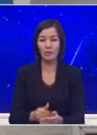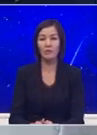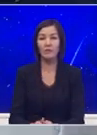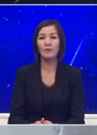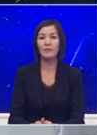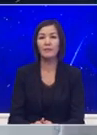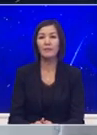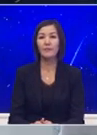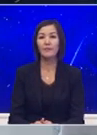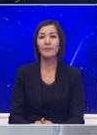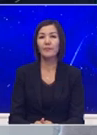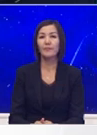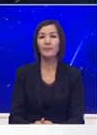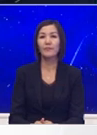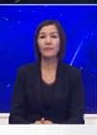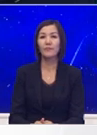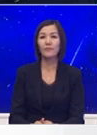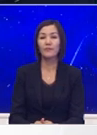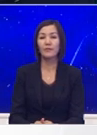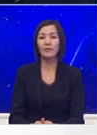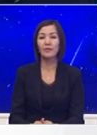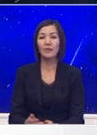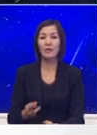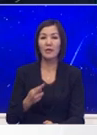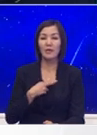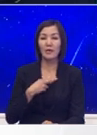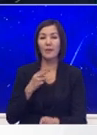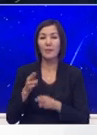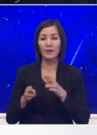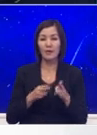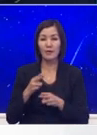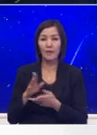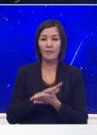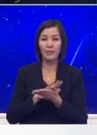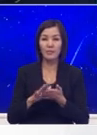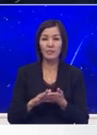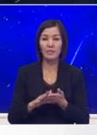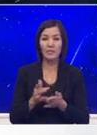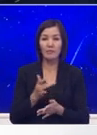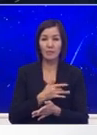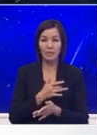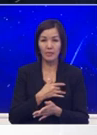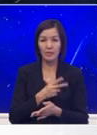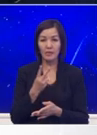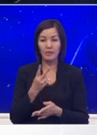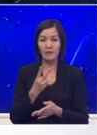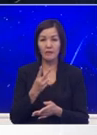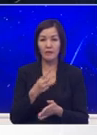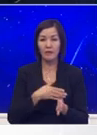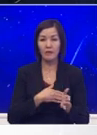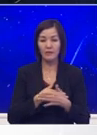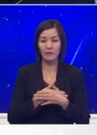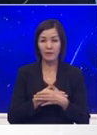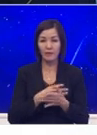шунтирование дэвин досада я принесла операцию по шунтированию прочистили 3 аорты две из них были забиты практически на 100 процентов